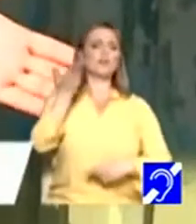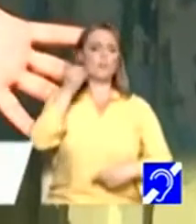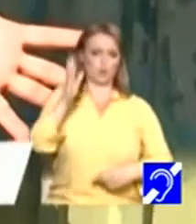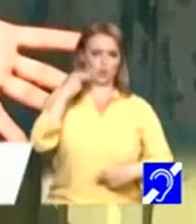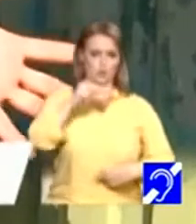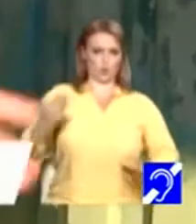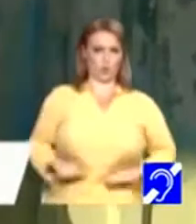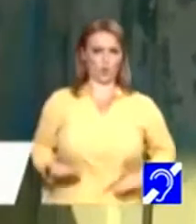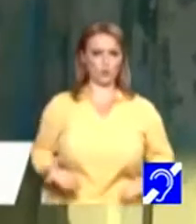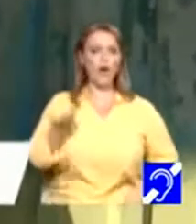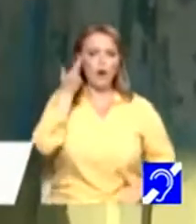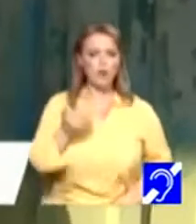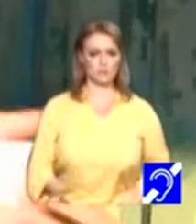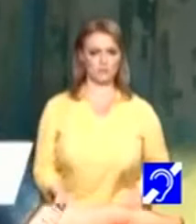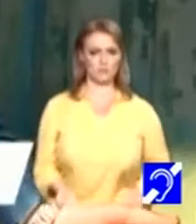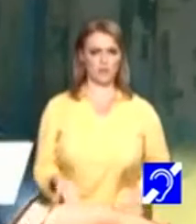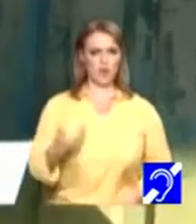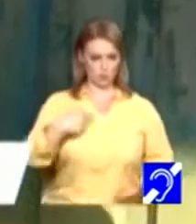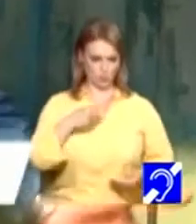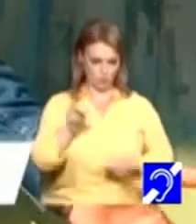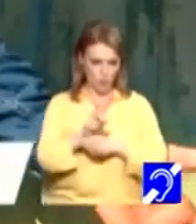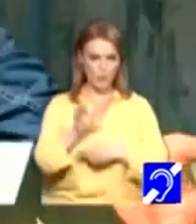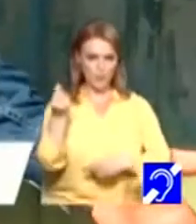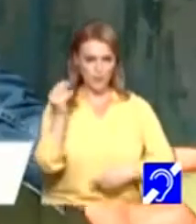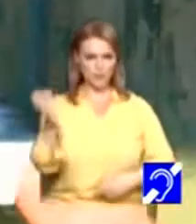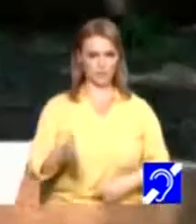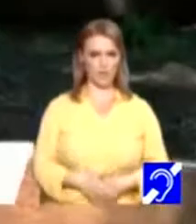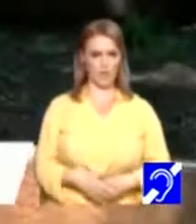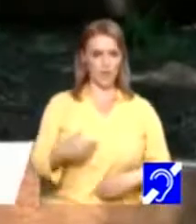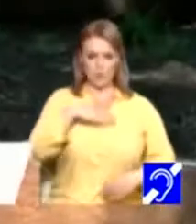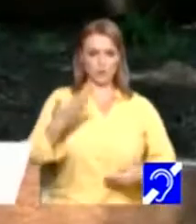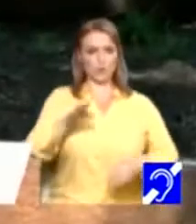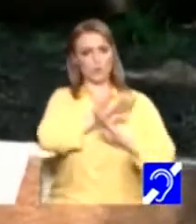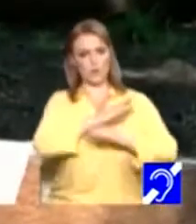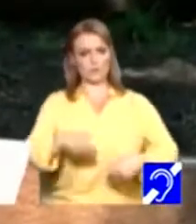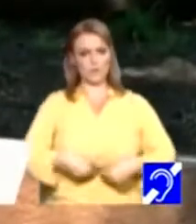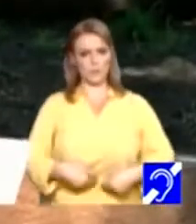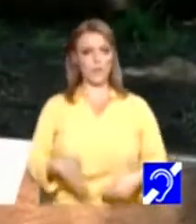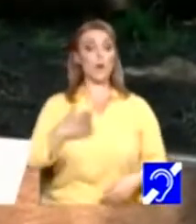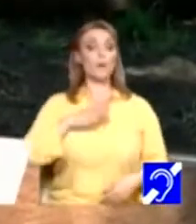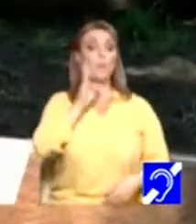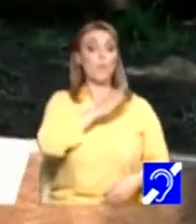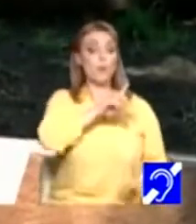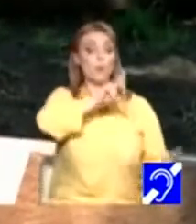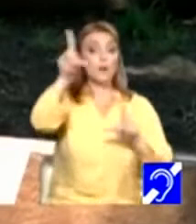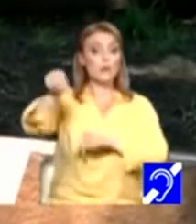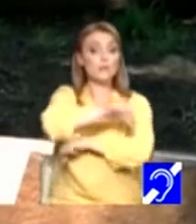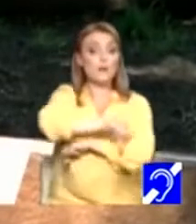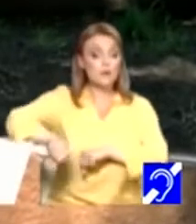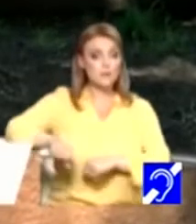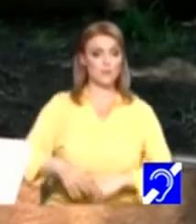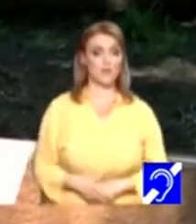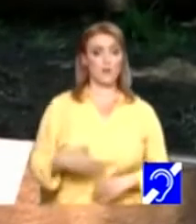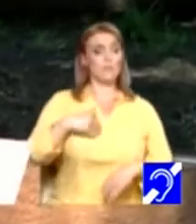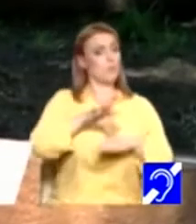bine? Vezi cum? Și bă și prețuri normale și să nu murim de foame. Eu am mămică care este plecată peste hotare și foarte